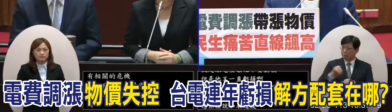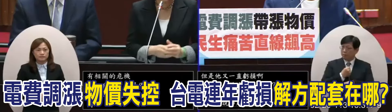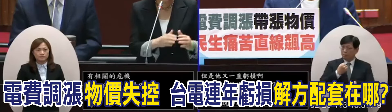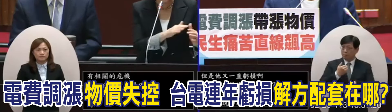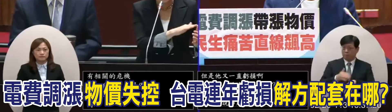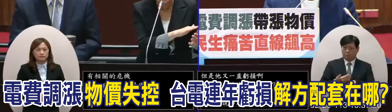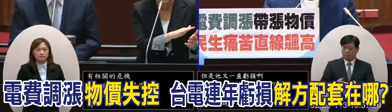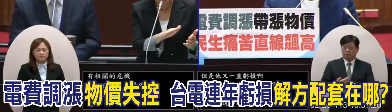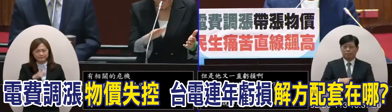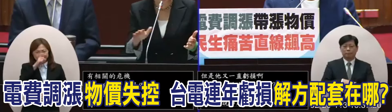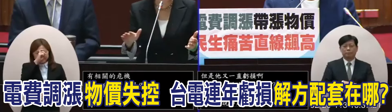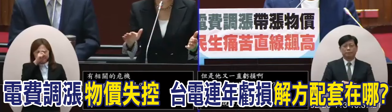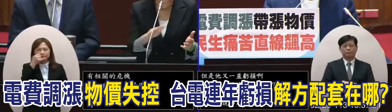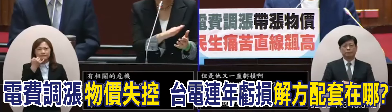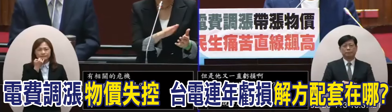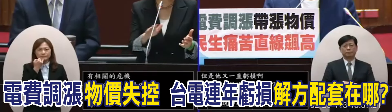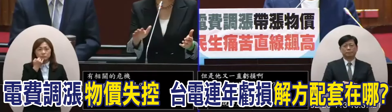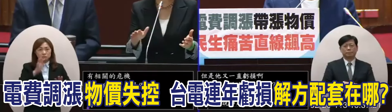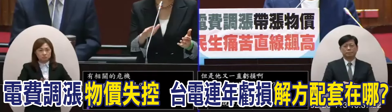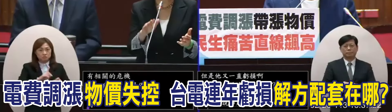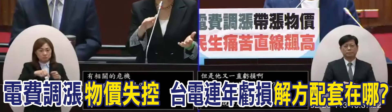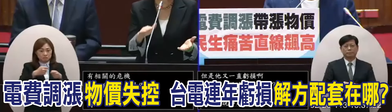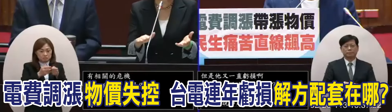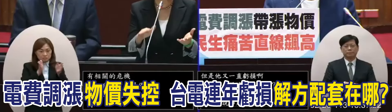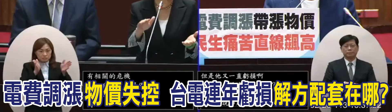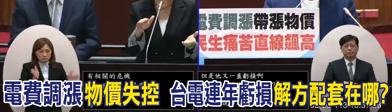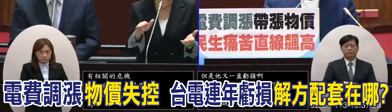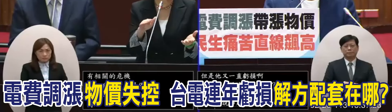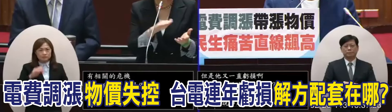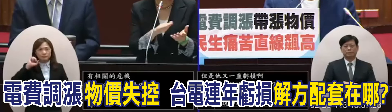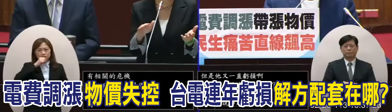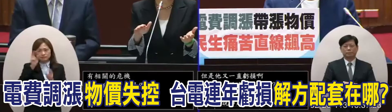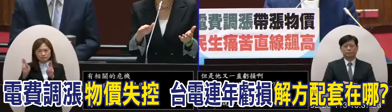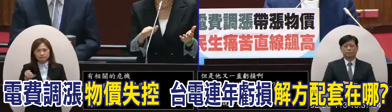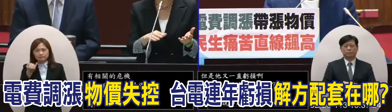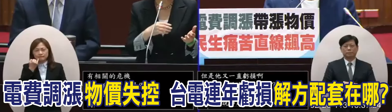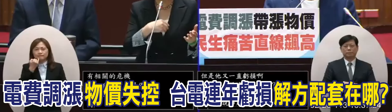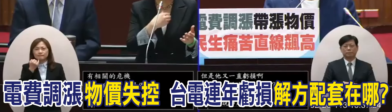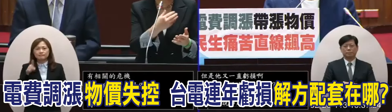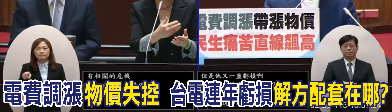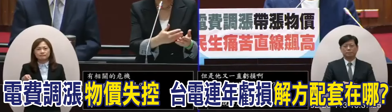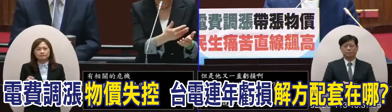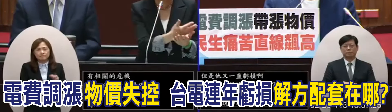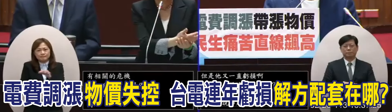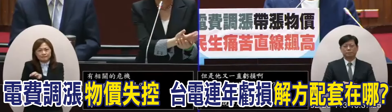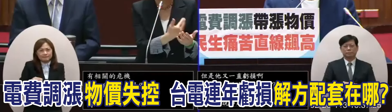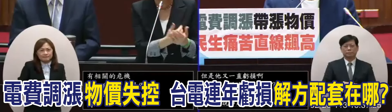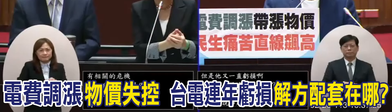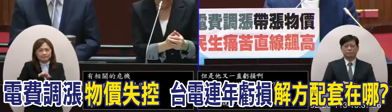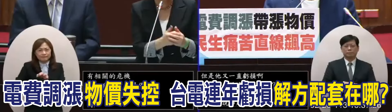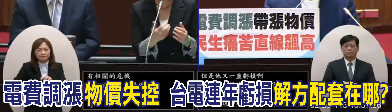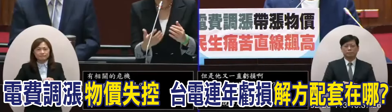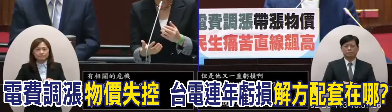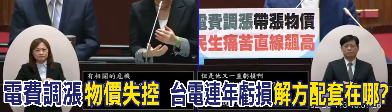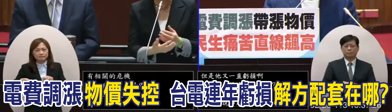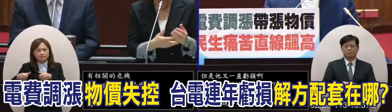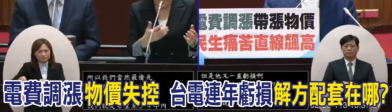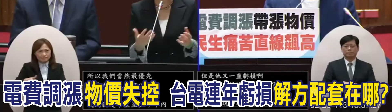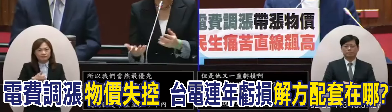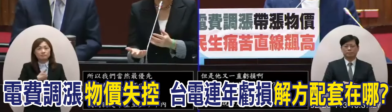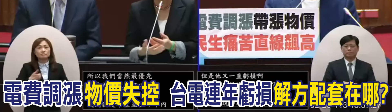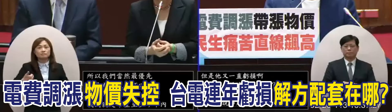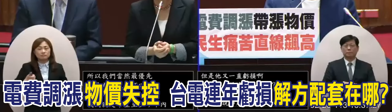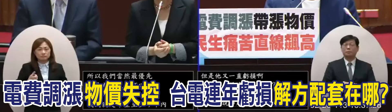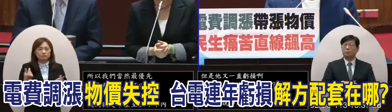吗？ 我们就是希望至少在今年里面哈，让台电可以平稳哦，就是它相关的政府的补贴或